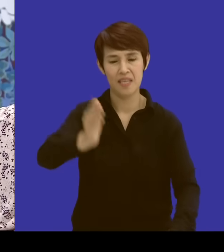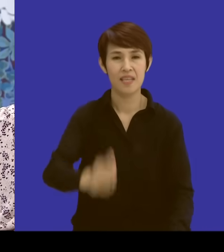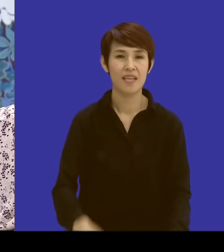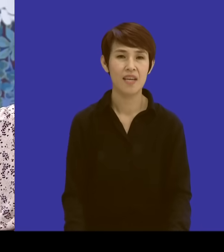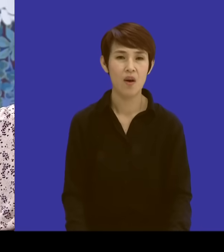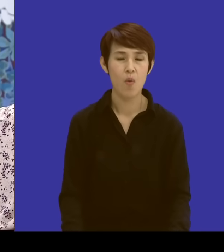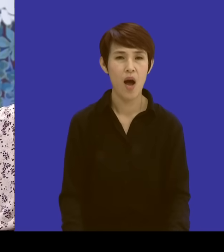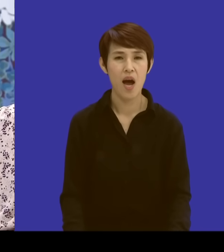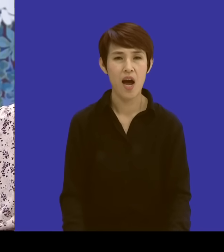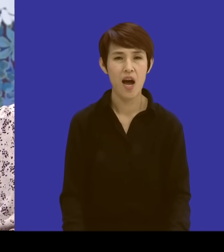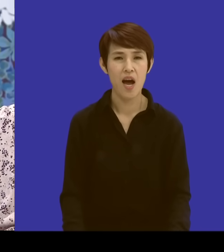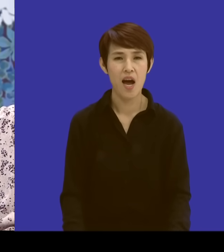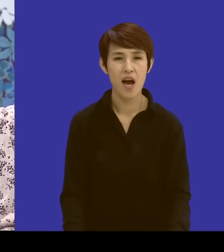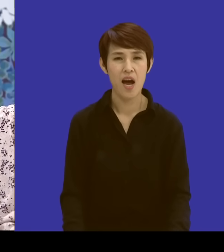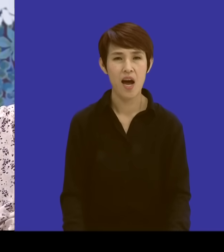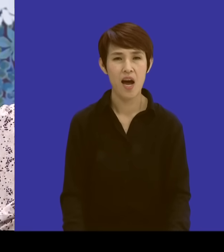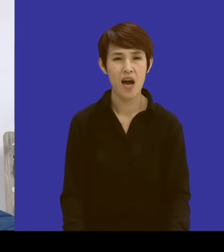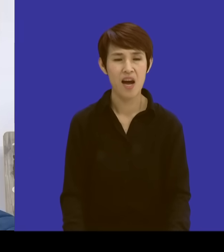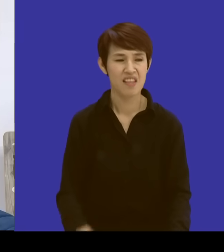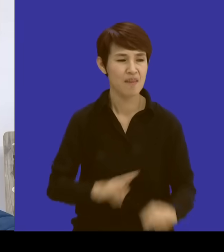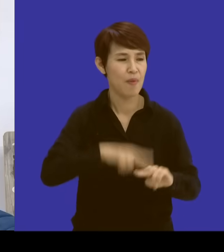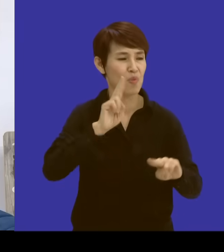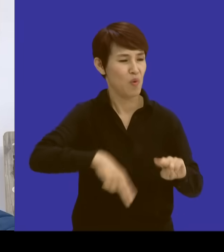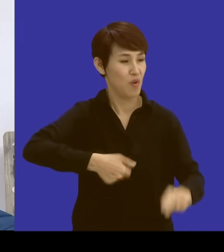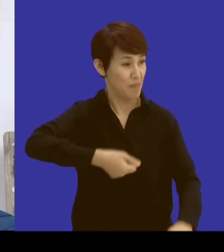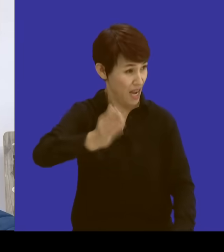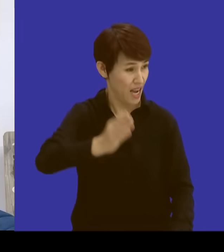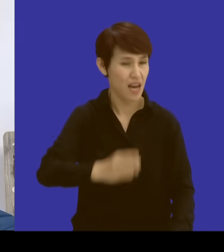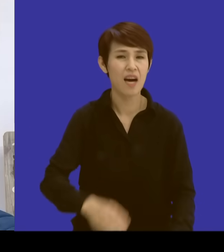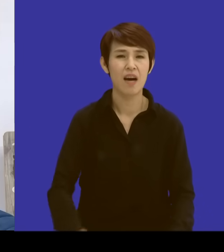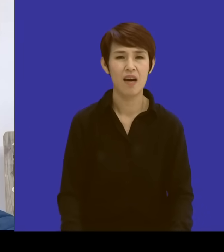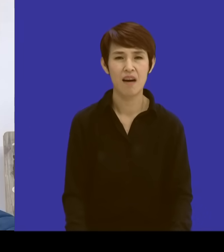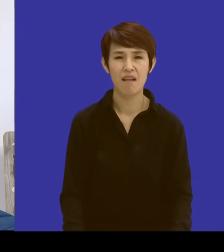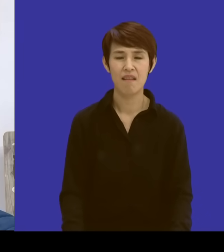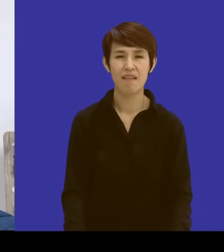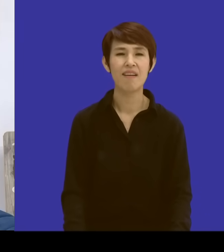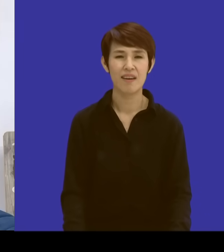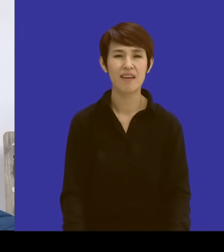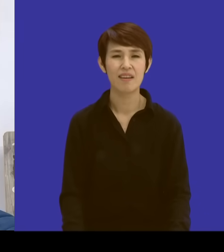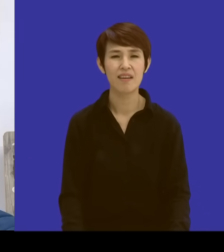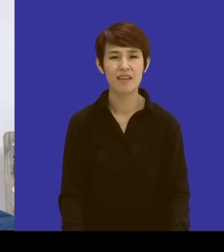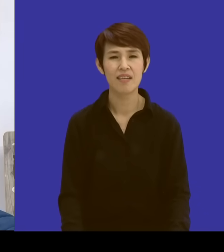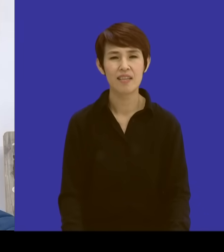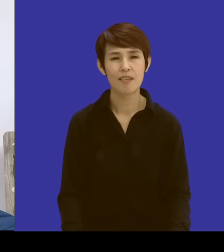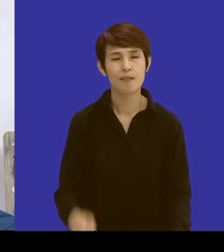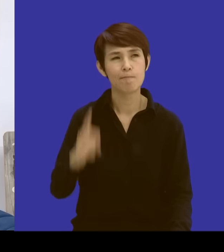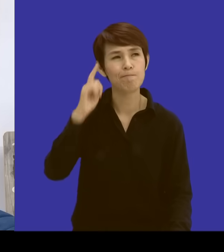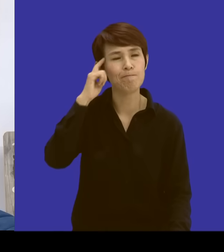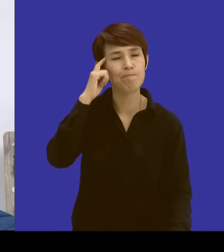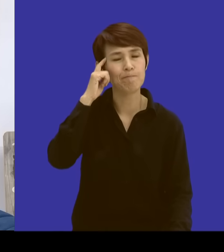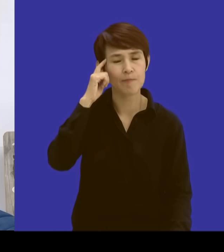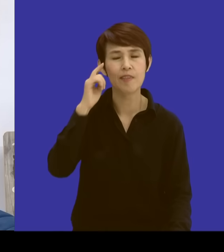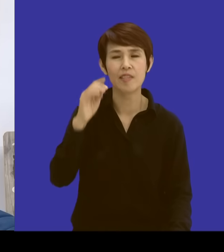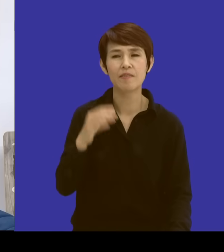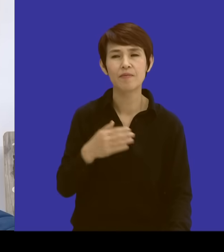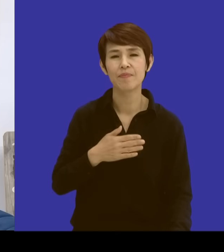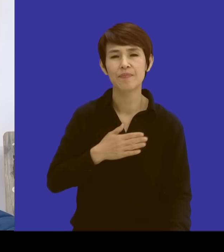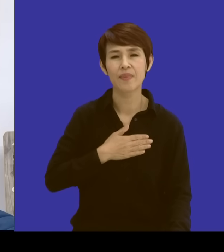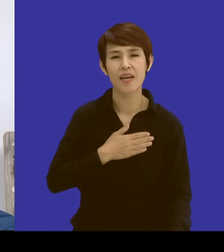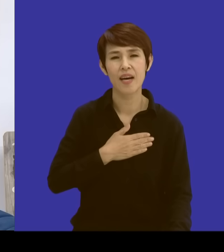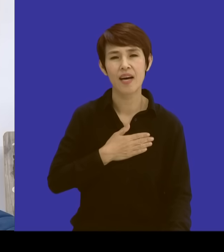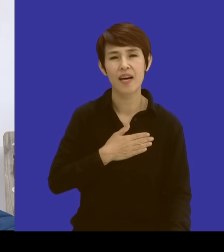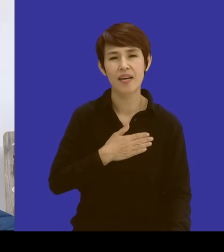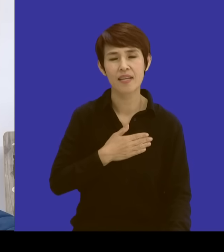자리에서 그럼 바로 알겠습니다. 이제 알겠습니다. 이렇게는 하진 않았지만 네. 이제 고민하다가 사표에서 제가 이제